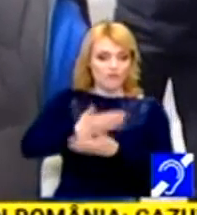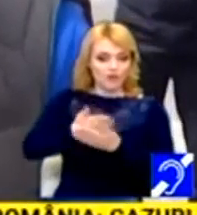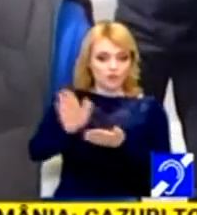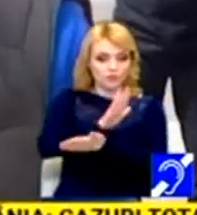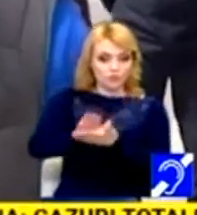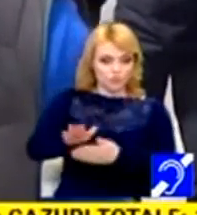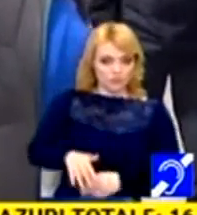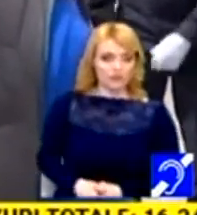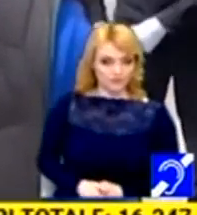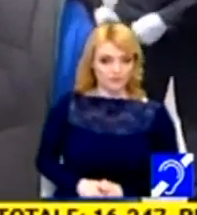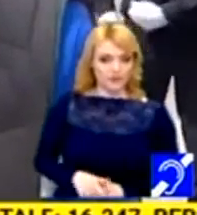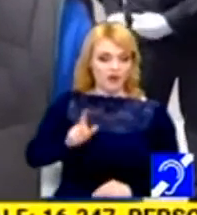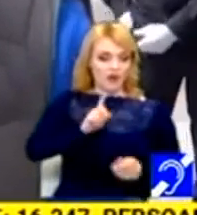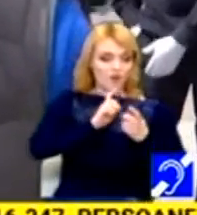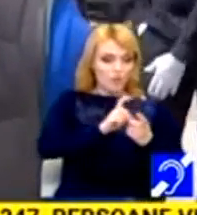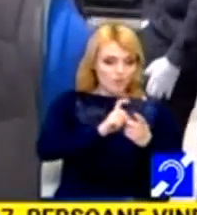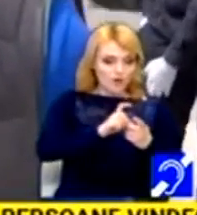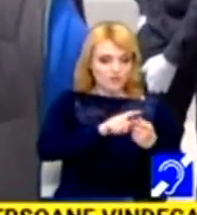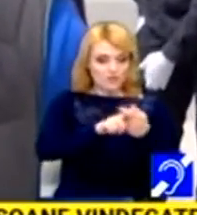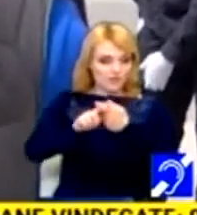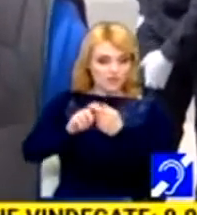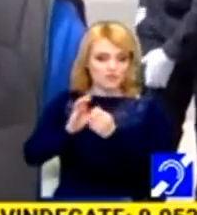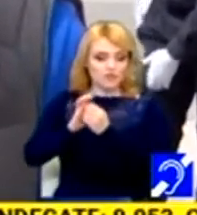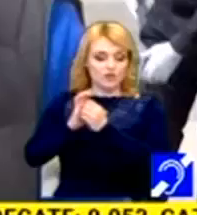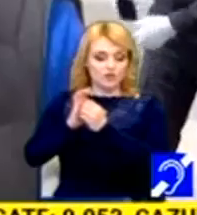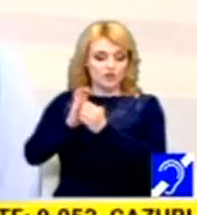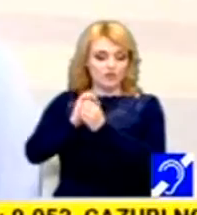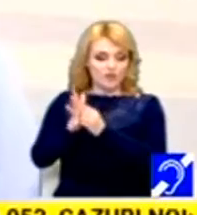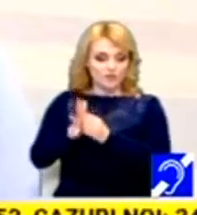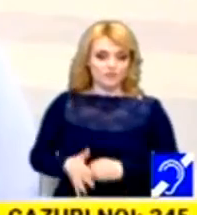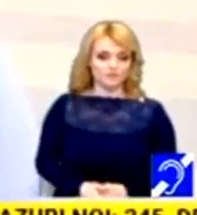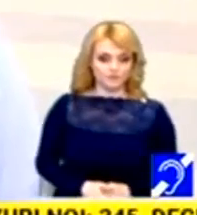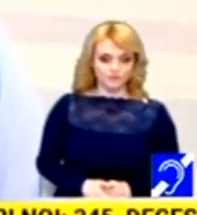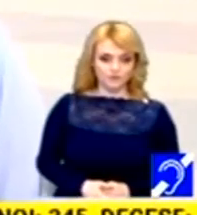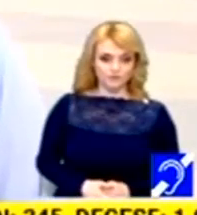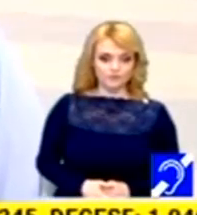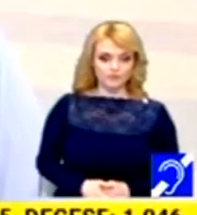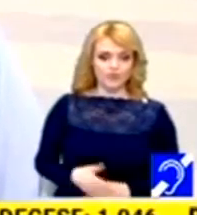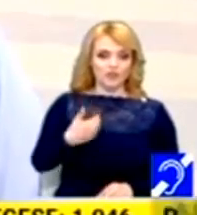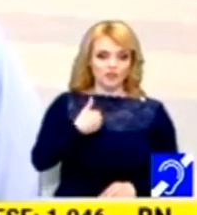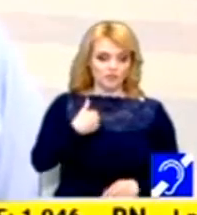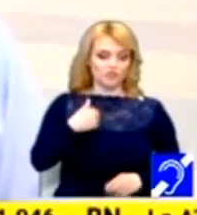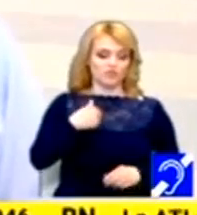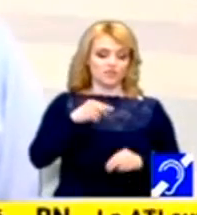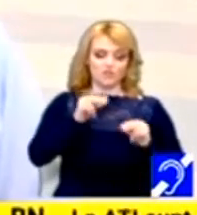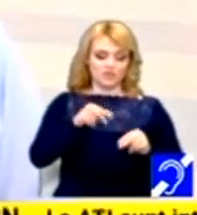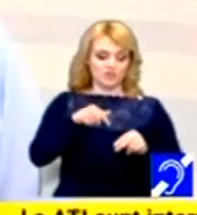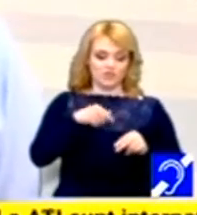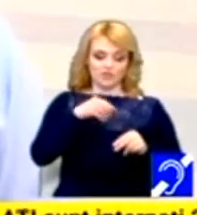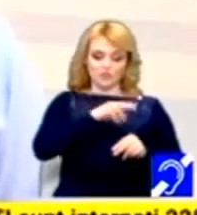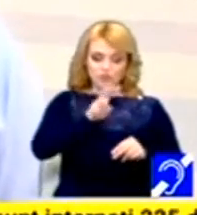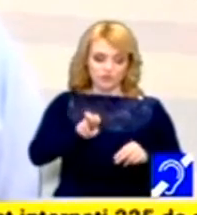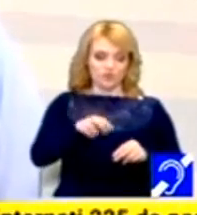și aportul în combaterea COVID-19 din raionul Cahul. Am venit și noi, Teatrul din Cahul, să spunem un sincer mulțumim